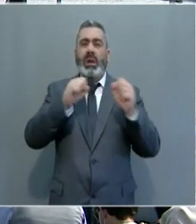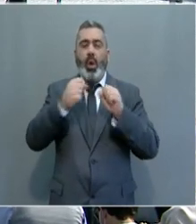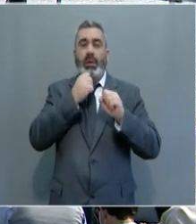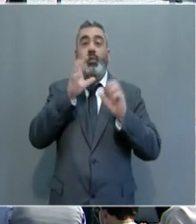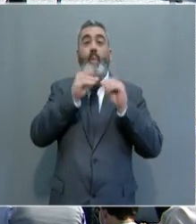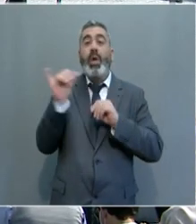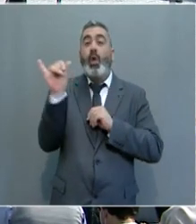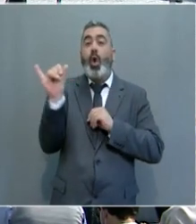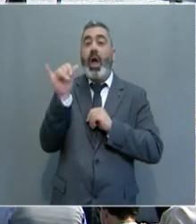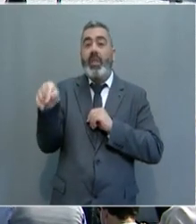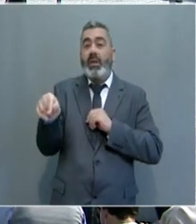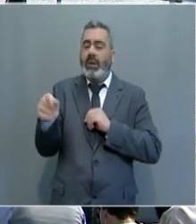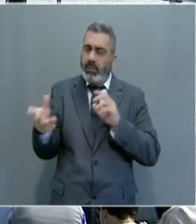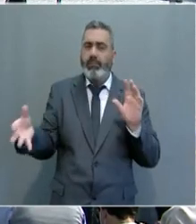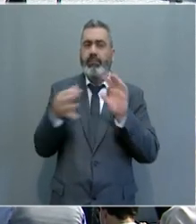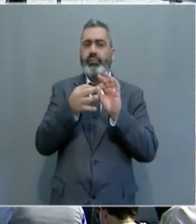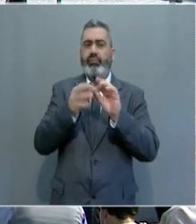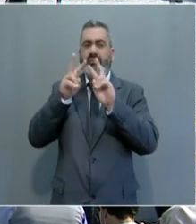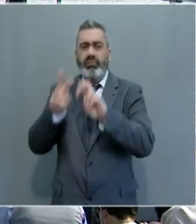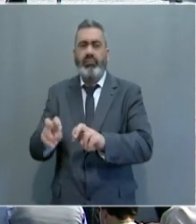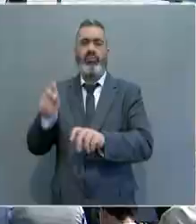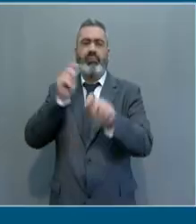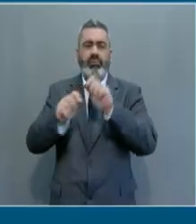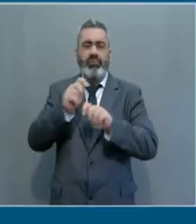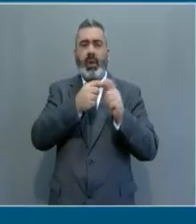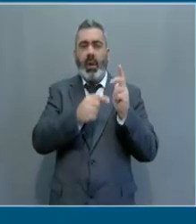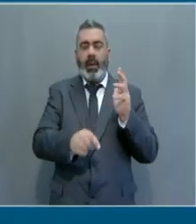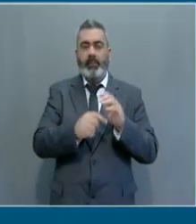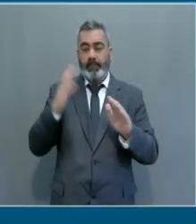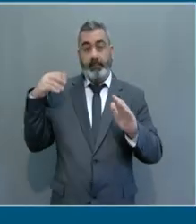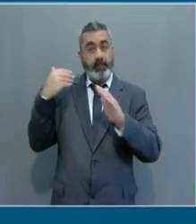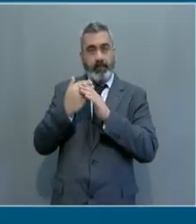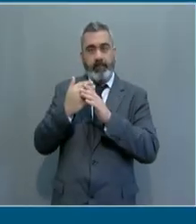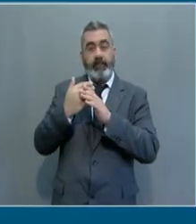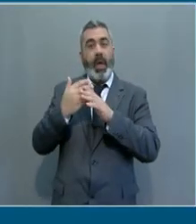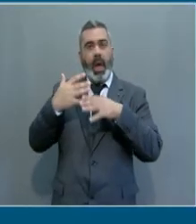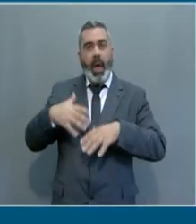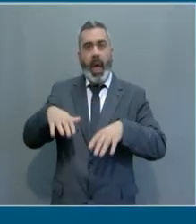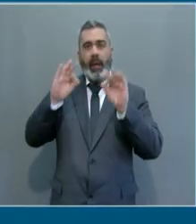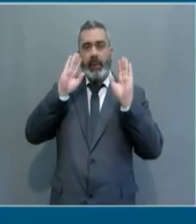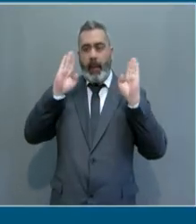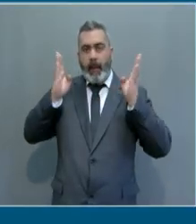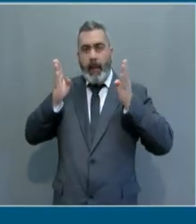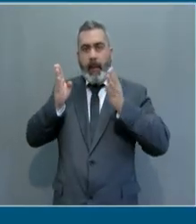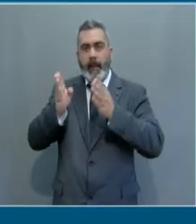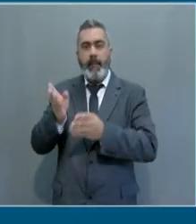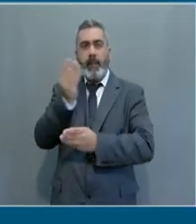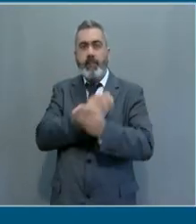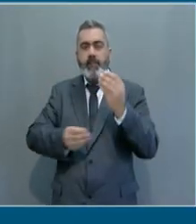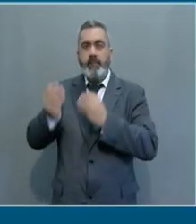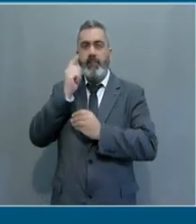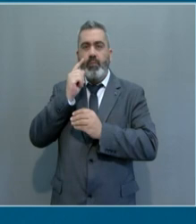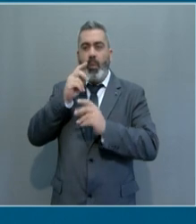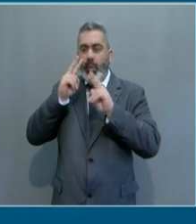υδρογονάνθρακες. Μάλιστα, τελευταίως, νομίζω ότι υπάρχει και μια μεγαλύτερη έμφαση και μια